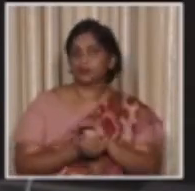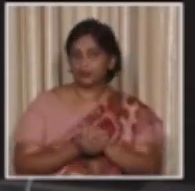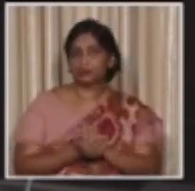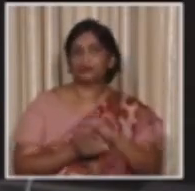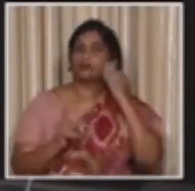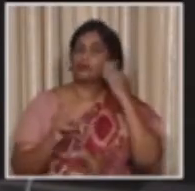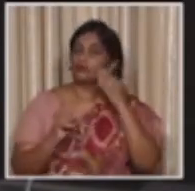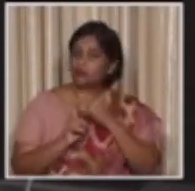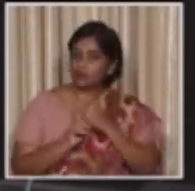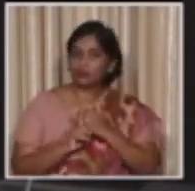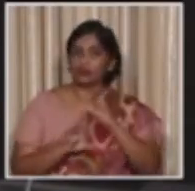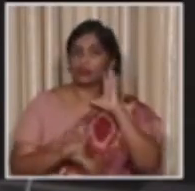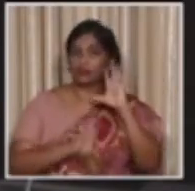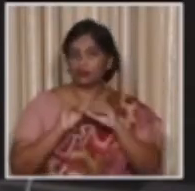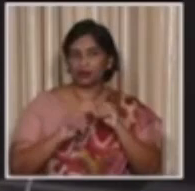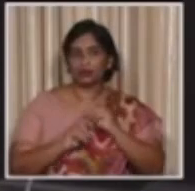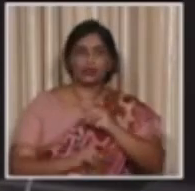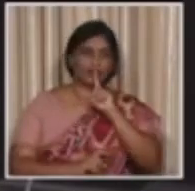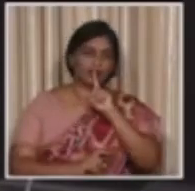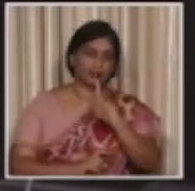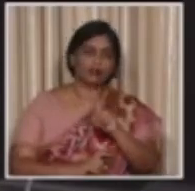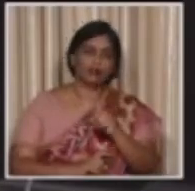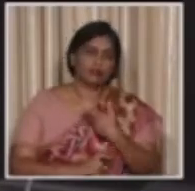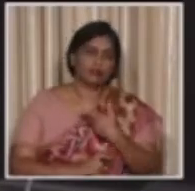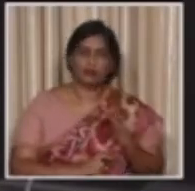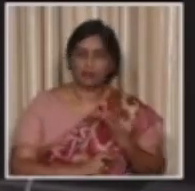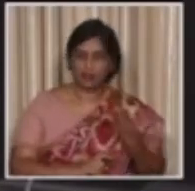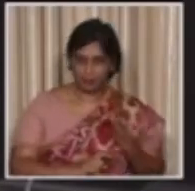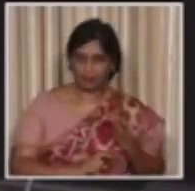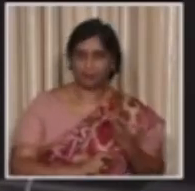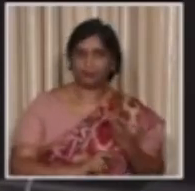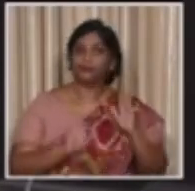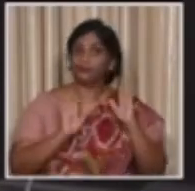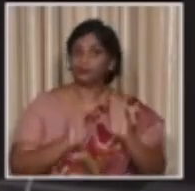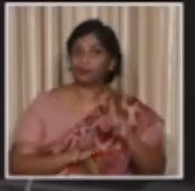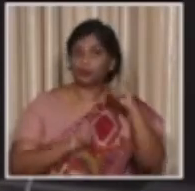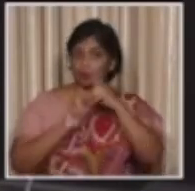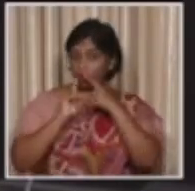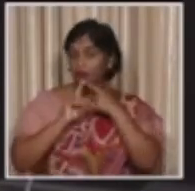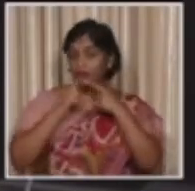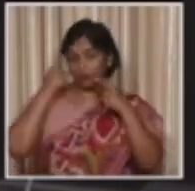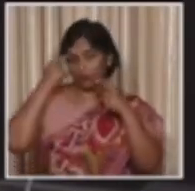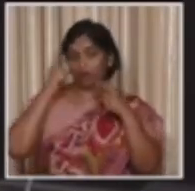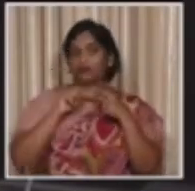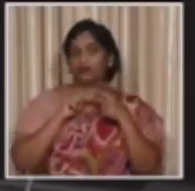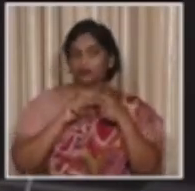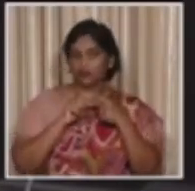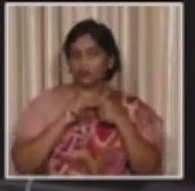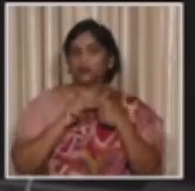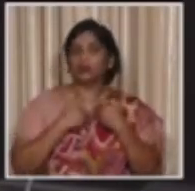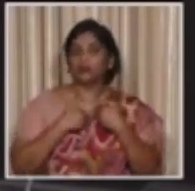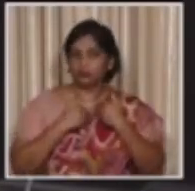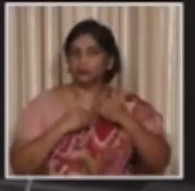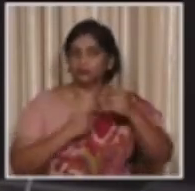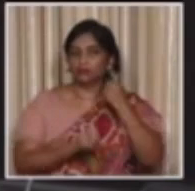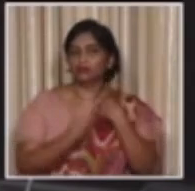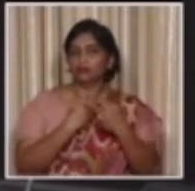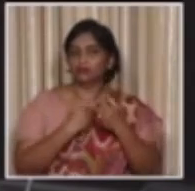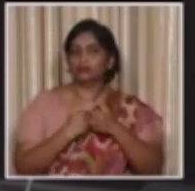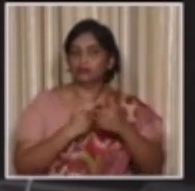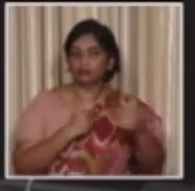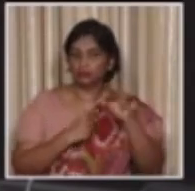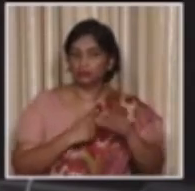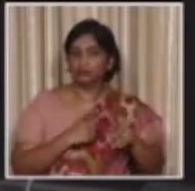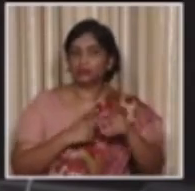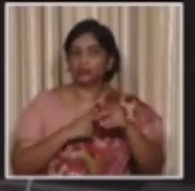ඒ සම්බන්ධයෙන් තොරතුරු කතා කරන්නට පුළුවන් කමක් නැහැ. හැබැයි අංක 1 කාරණාව සම්බන්ධයෙන් අපි දිගටම පරීක්ෂණ කටයුතු සිද්ධ